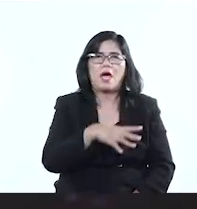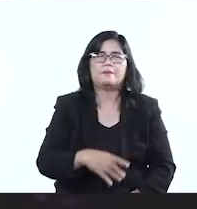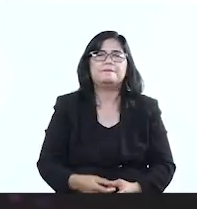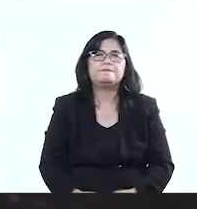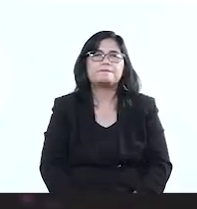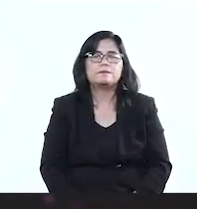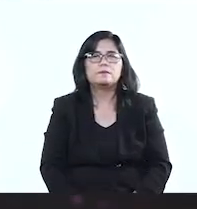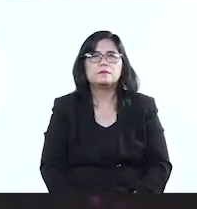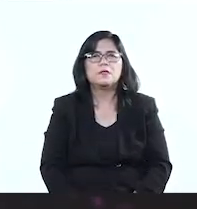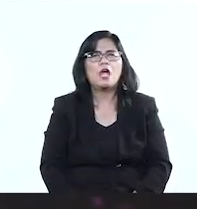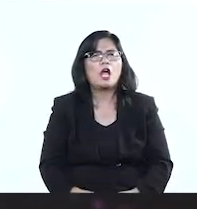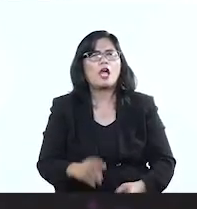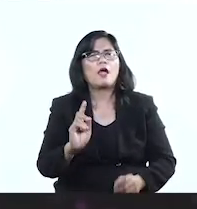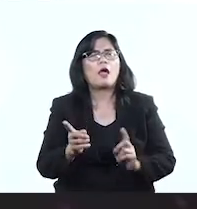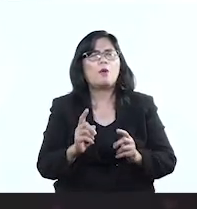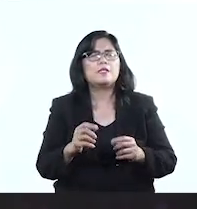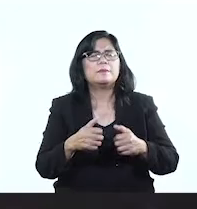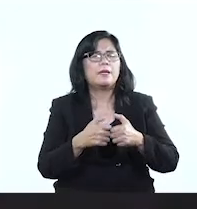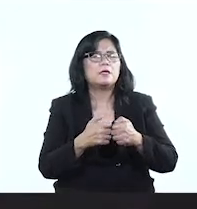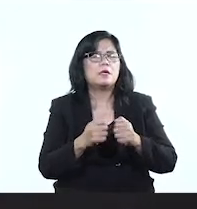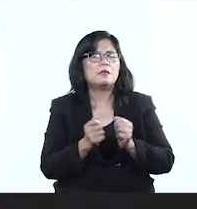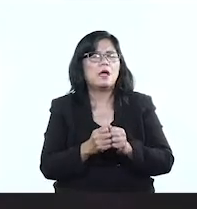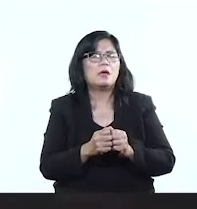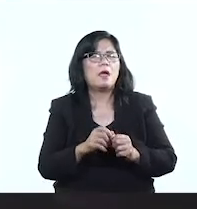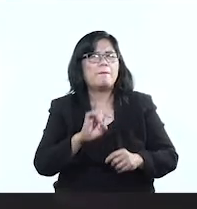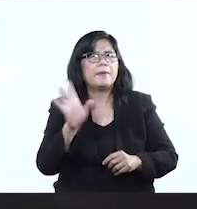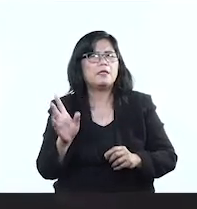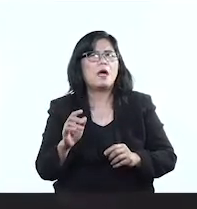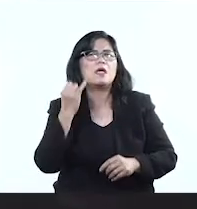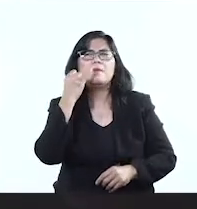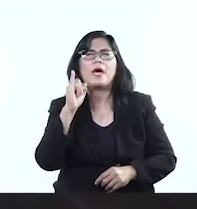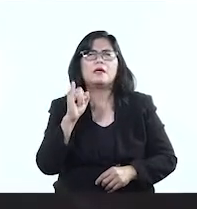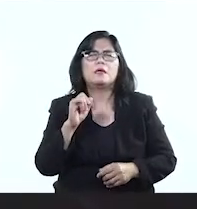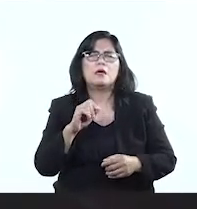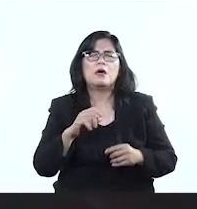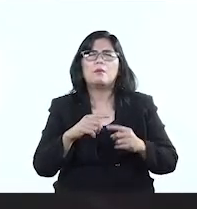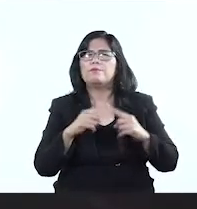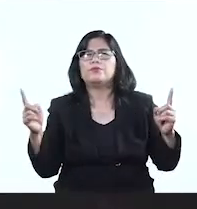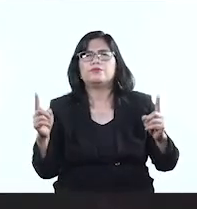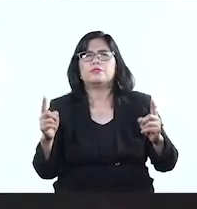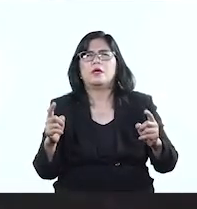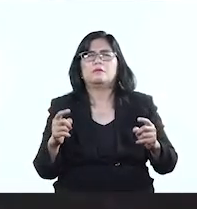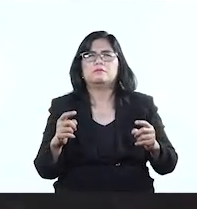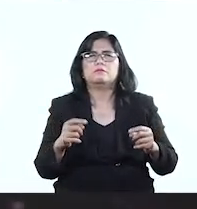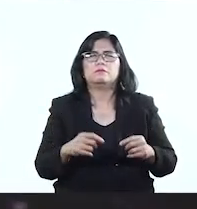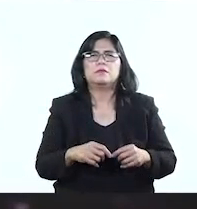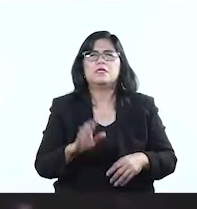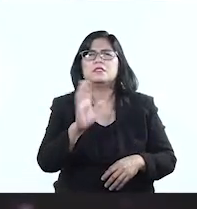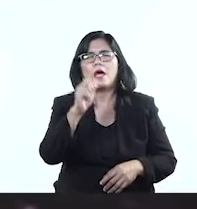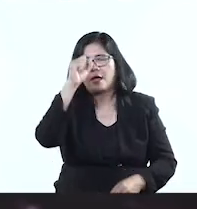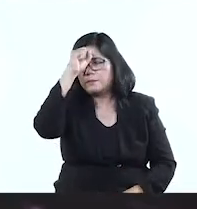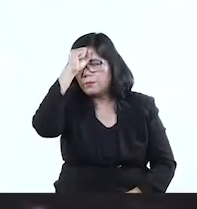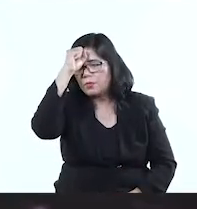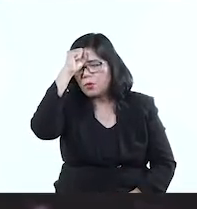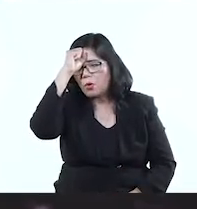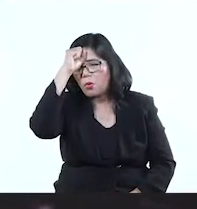kalau hari Minggu Masih pacaran dengan orang tidak seiman di dalam nama Yesus putuskan Hai jangan bodoh